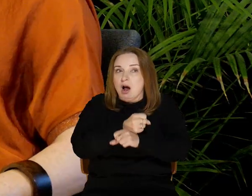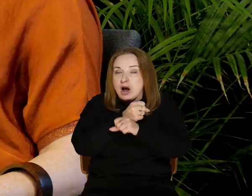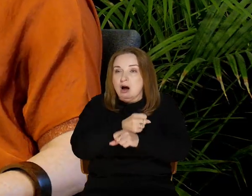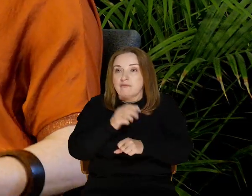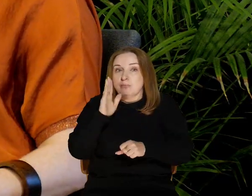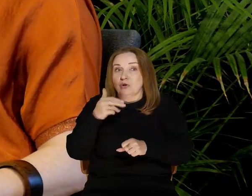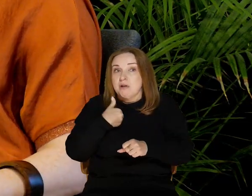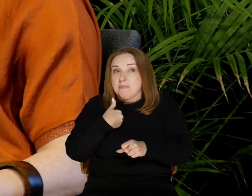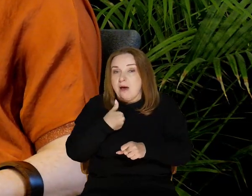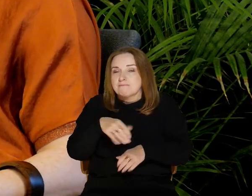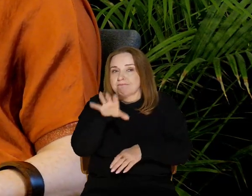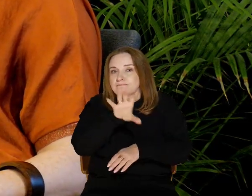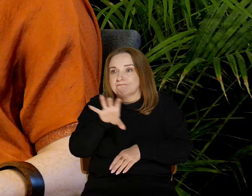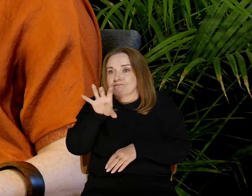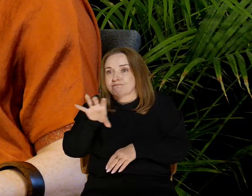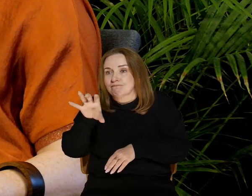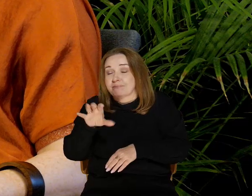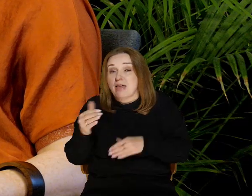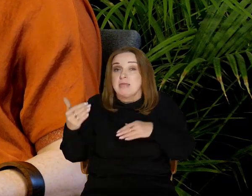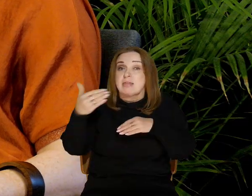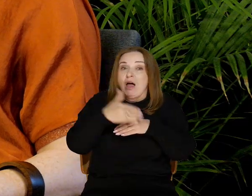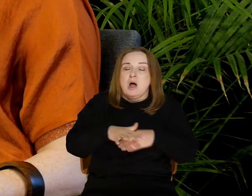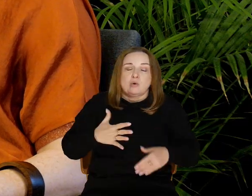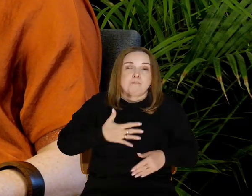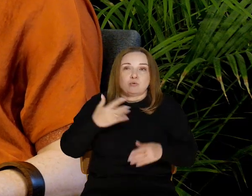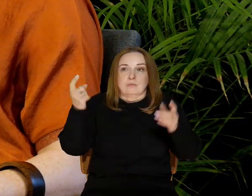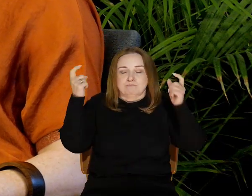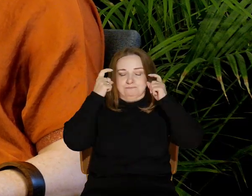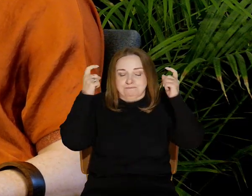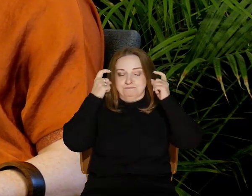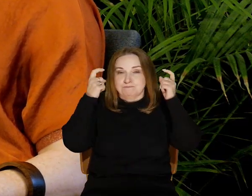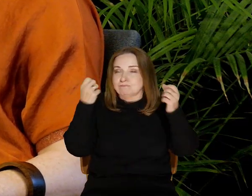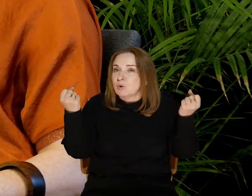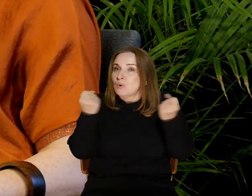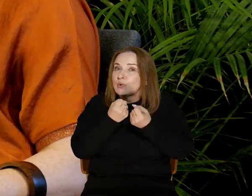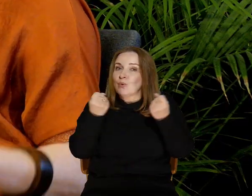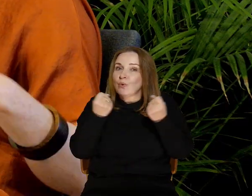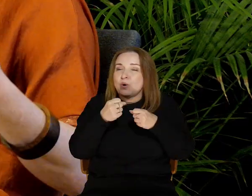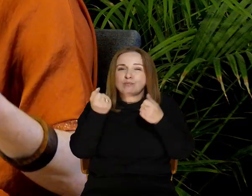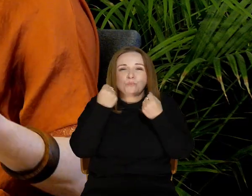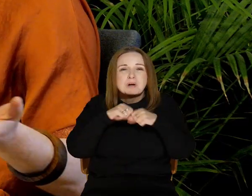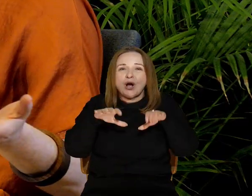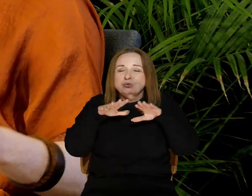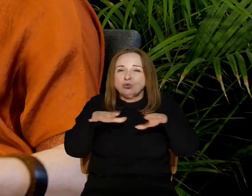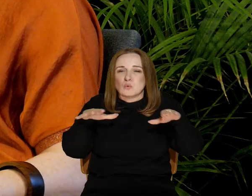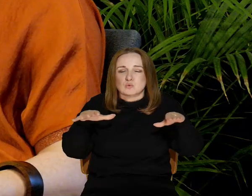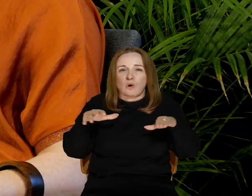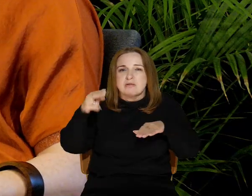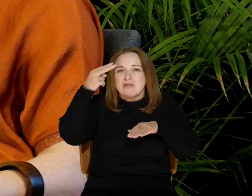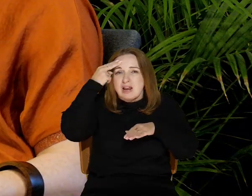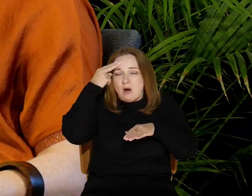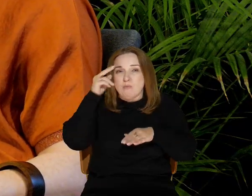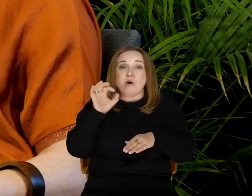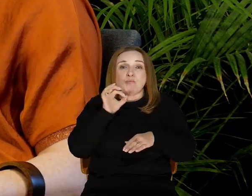migreną, delikatnie mówiąc. I faktycznie jest to wystawienie na takie treści, po których jakby później młodzi